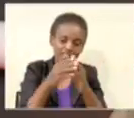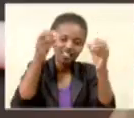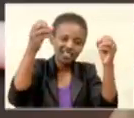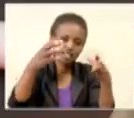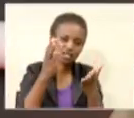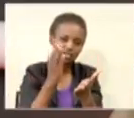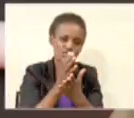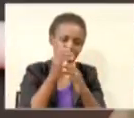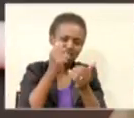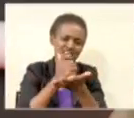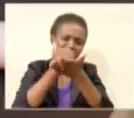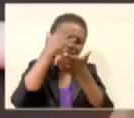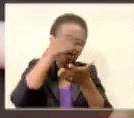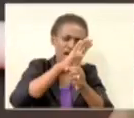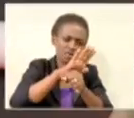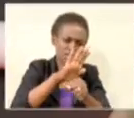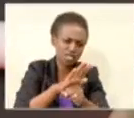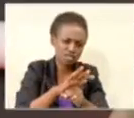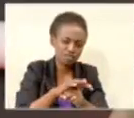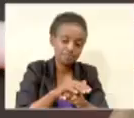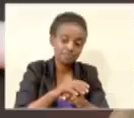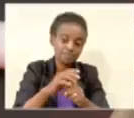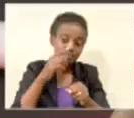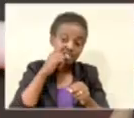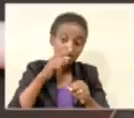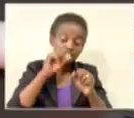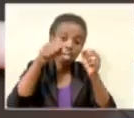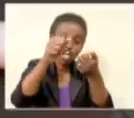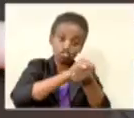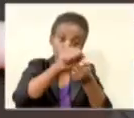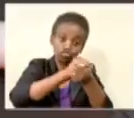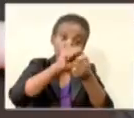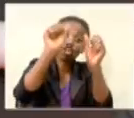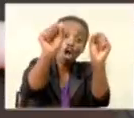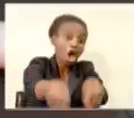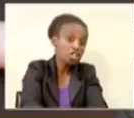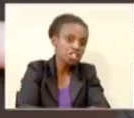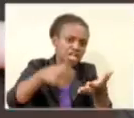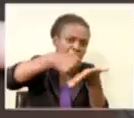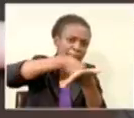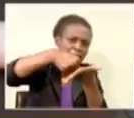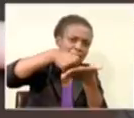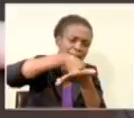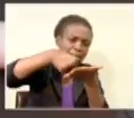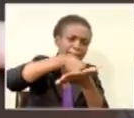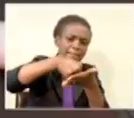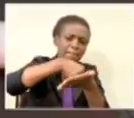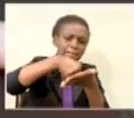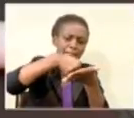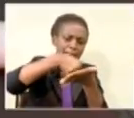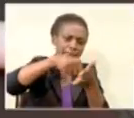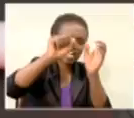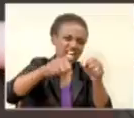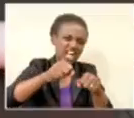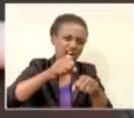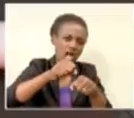yuko bizafasha abantu benshi kandi akako gashobora no kumeswa agaterwa ipasi ukaba wagakoresha